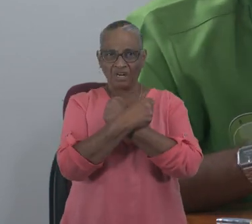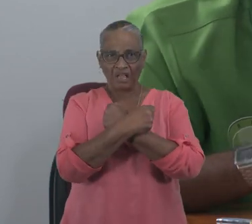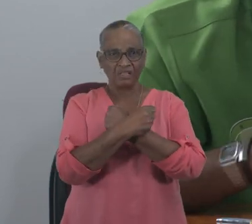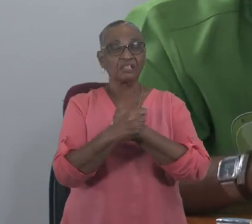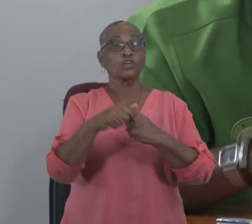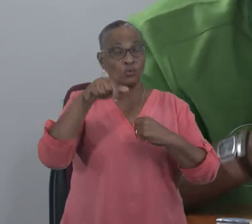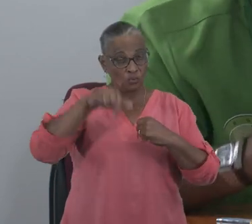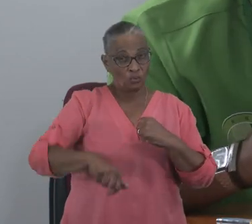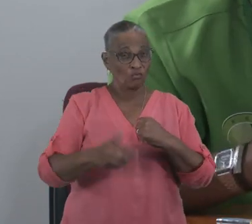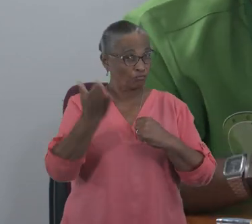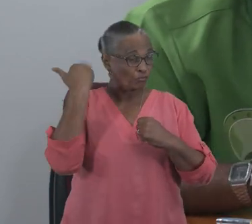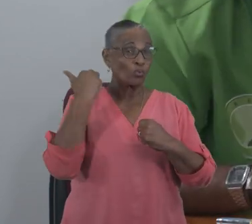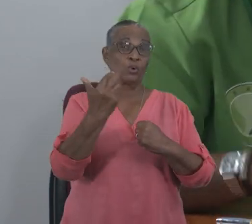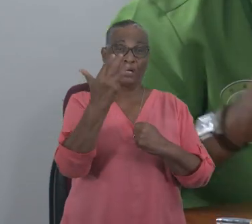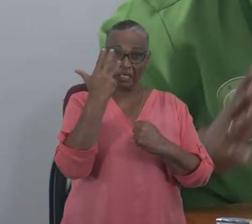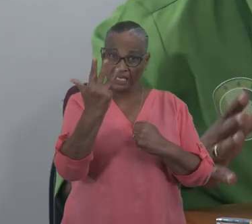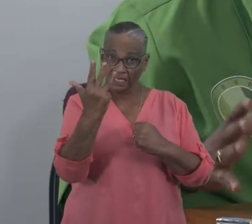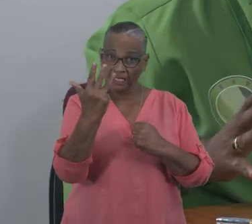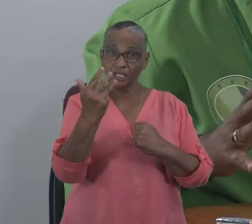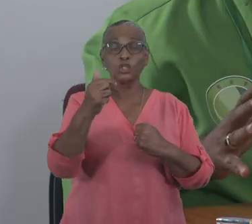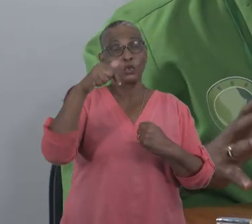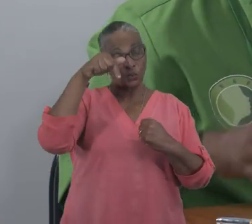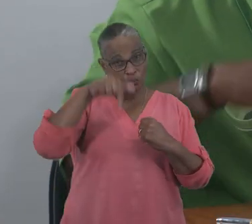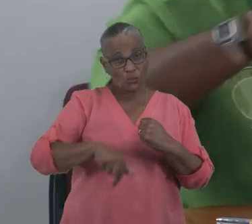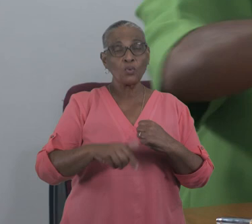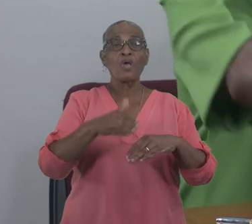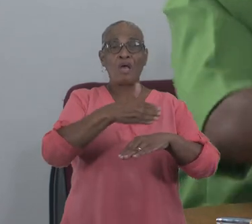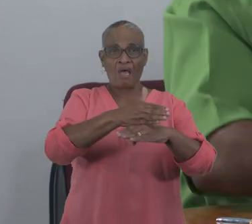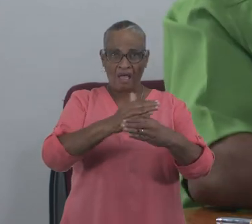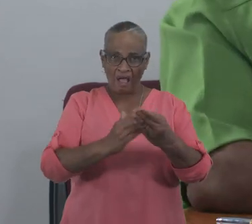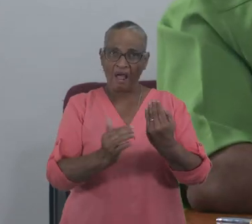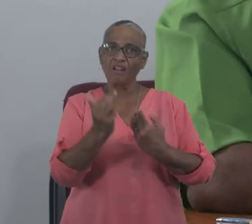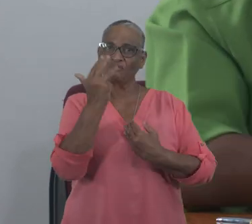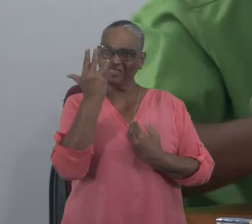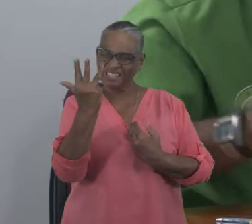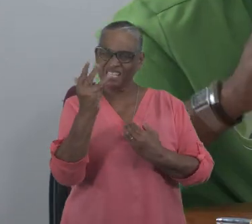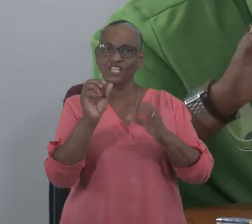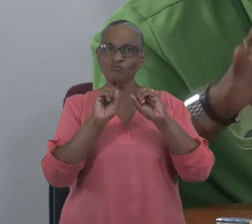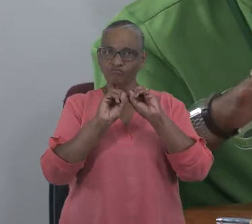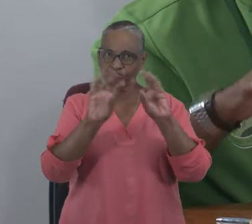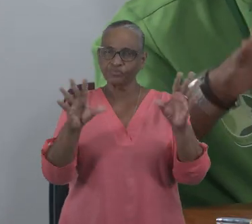uur, omstreeks 8:30. Dus no a programma, no kone june timoro,